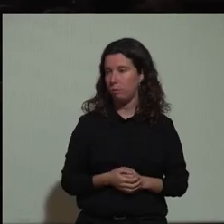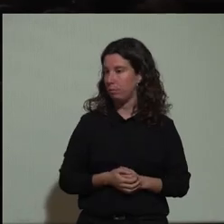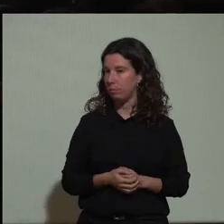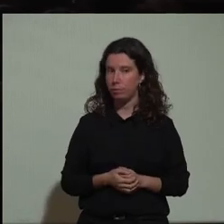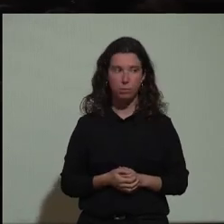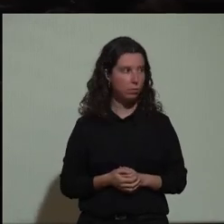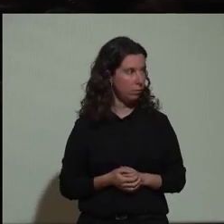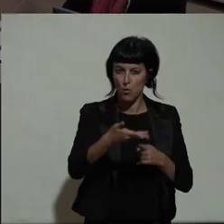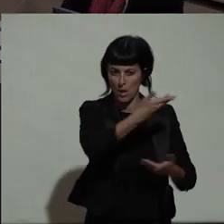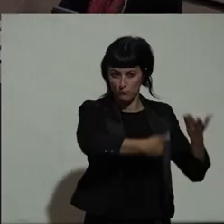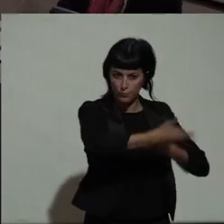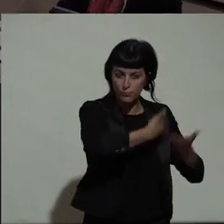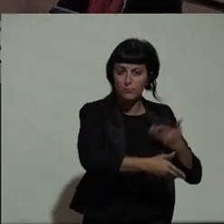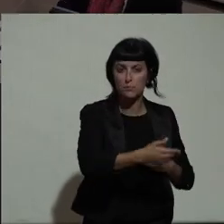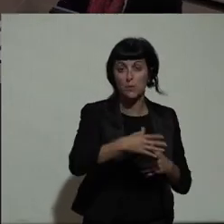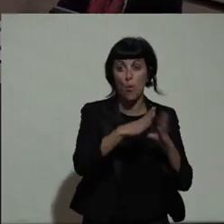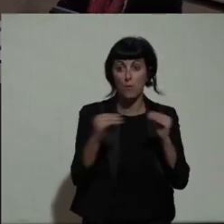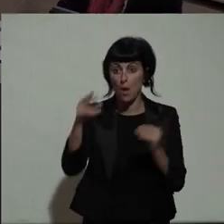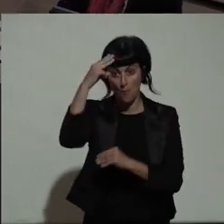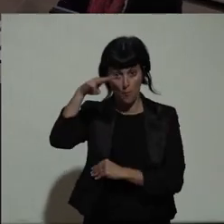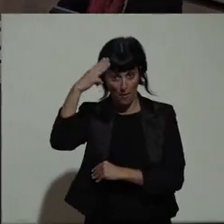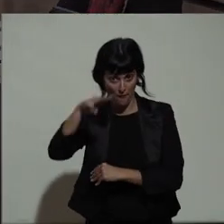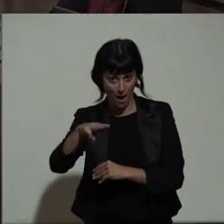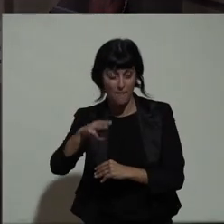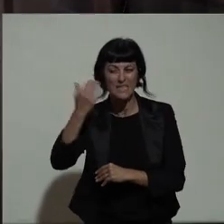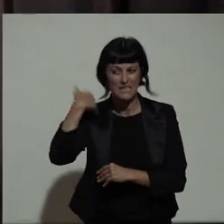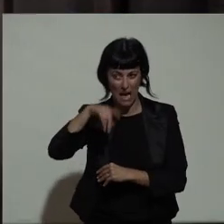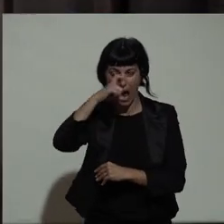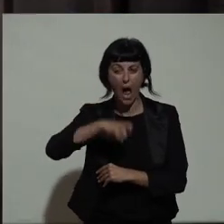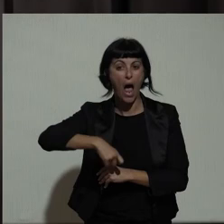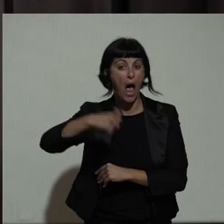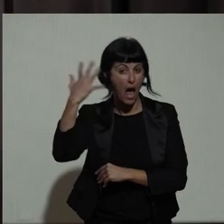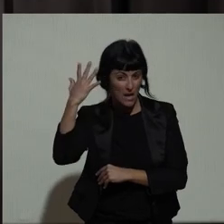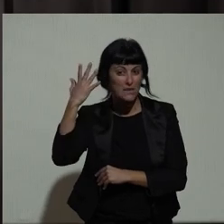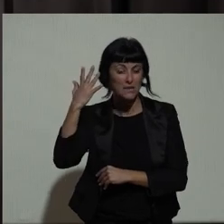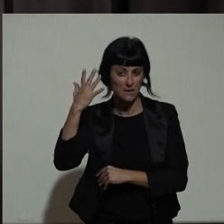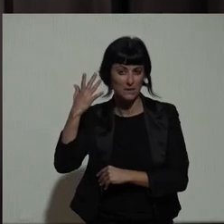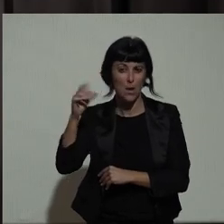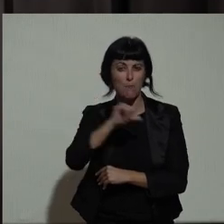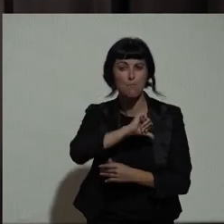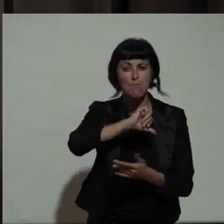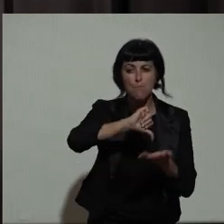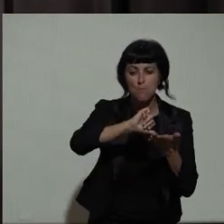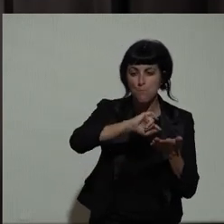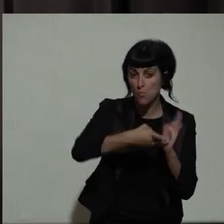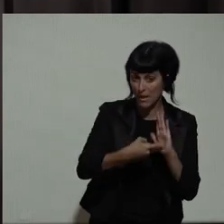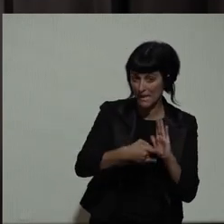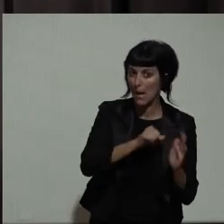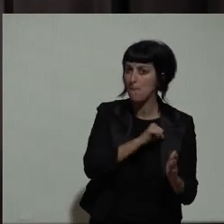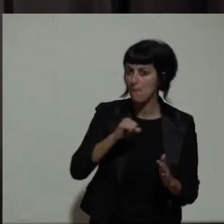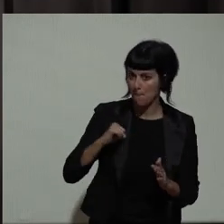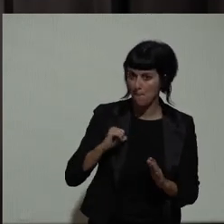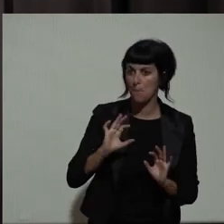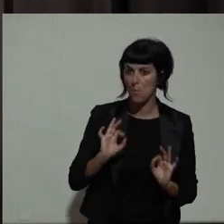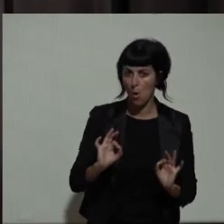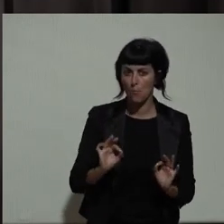és que a l'Universitat Pompeu Fabra teniu des de fa molts anys un projecte propi amb un llegat que ha anat passant de cada un